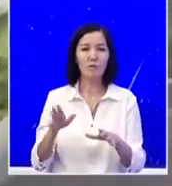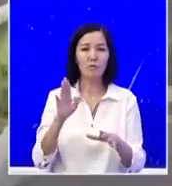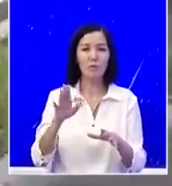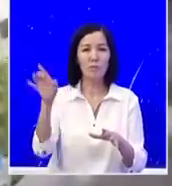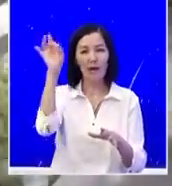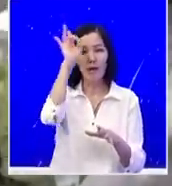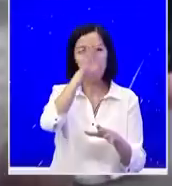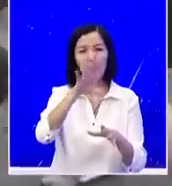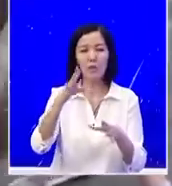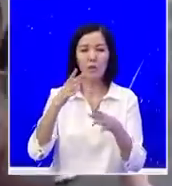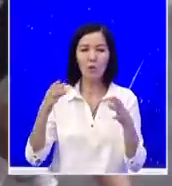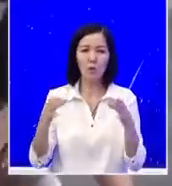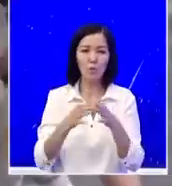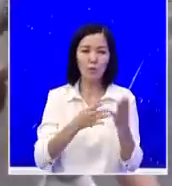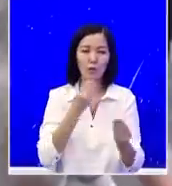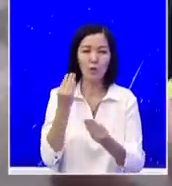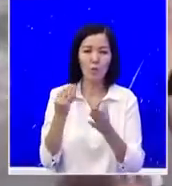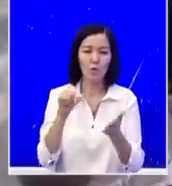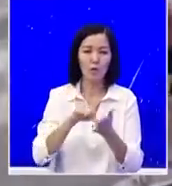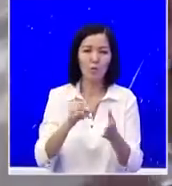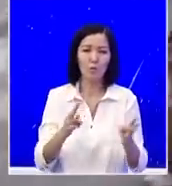болып, атақты клубтарда ойнау.